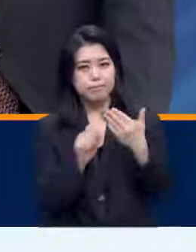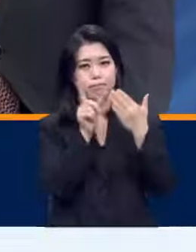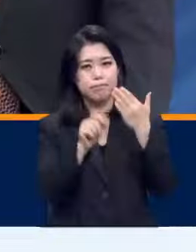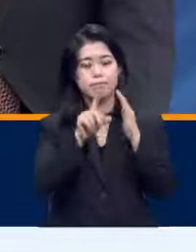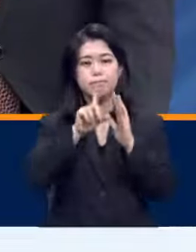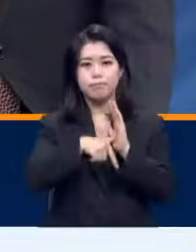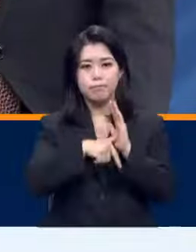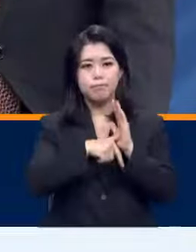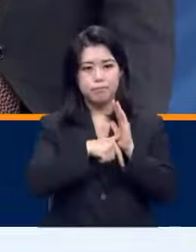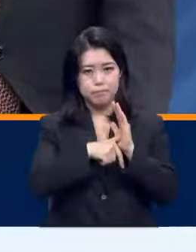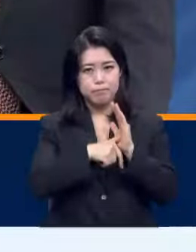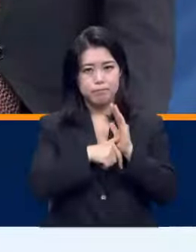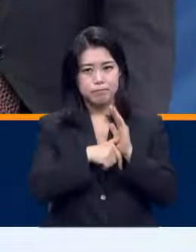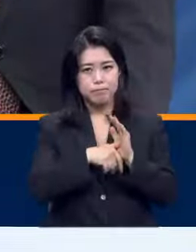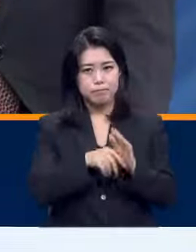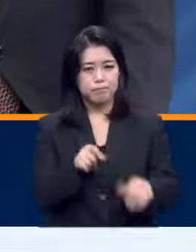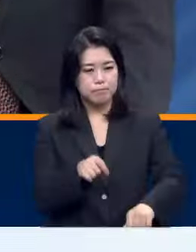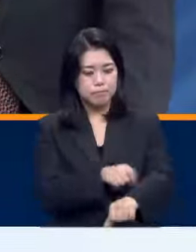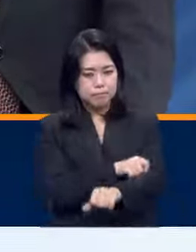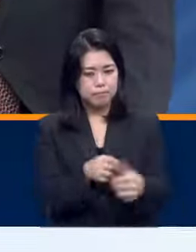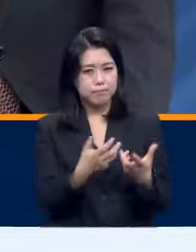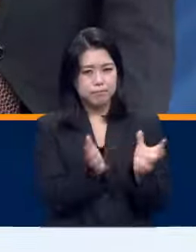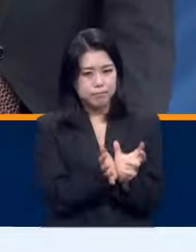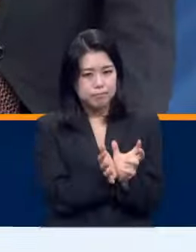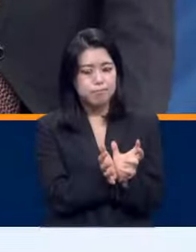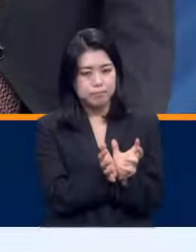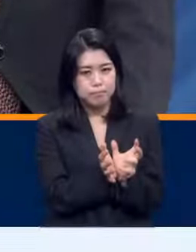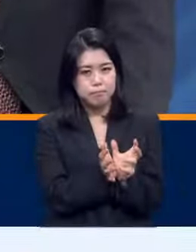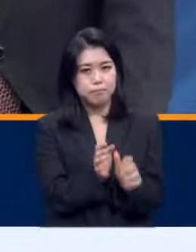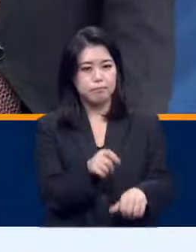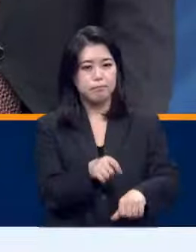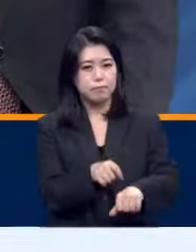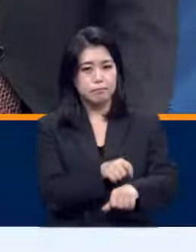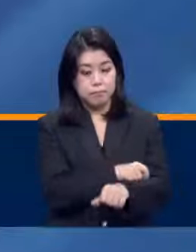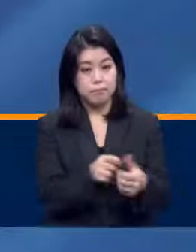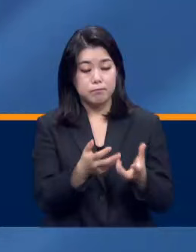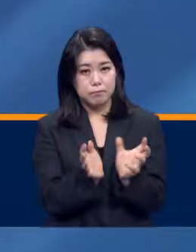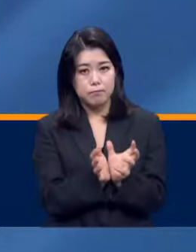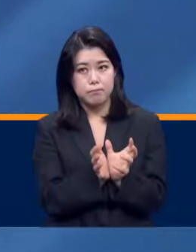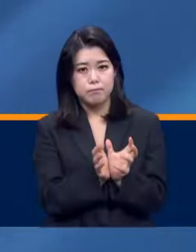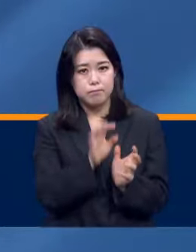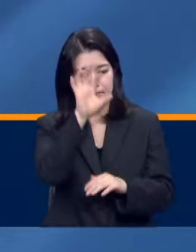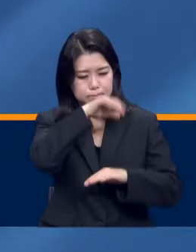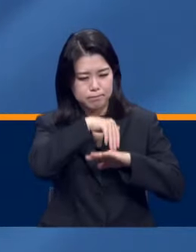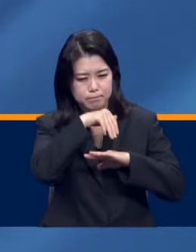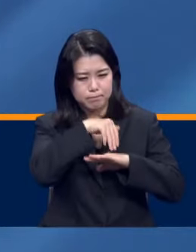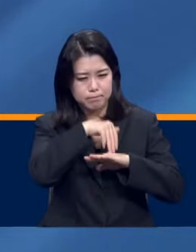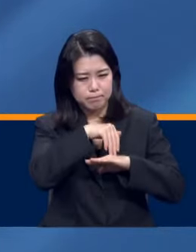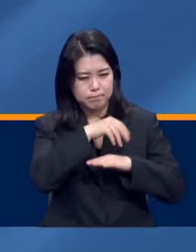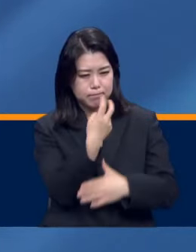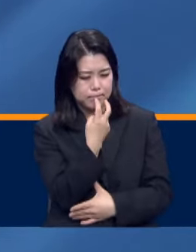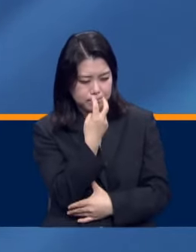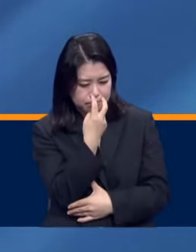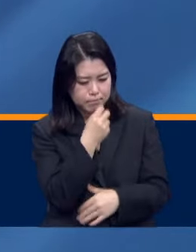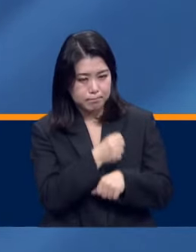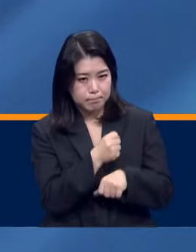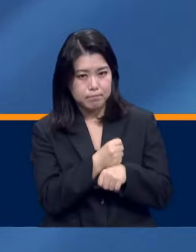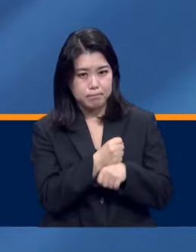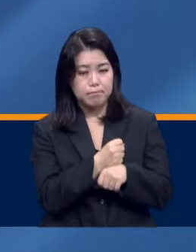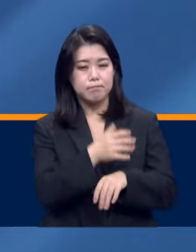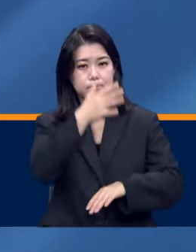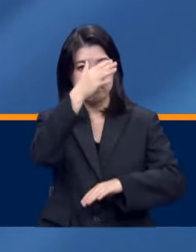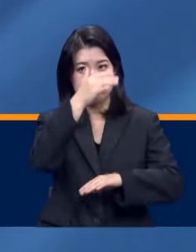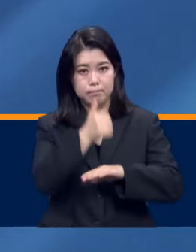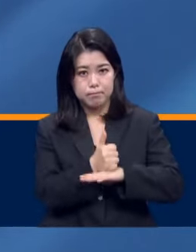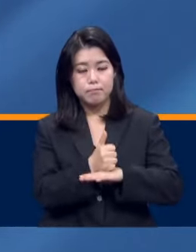이제 파견할 이제 특수 작전 무련 무료 그니까 특수 작전 부대 아 훈련 기지를 이제 시찰하는 거 자 마지막으로 지금